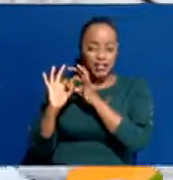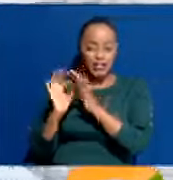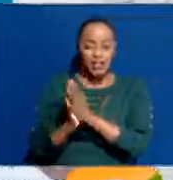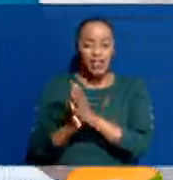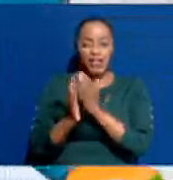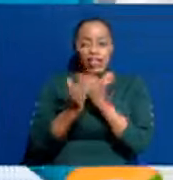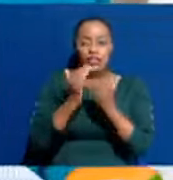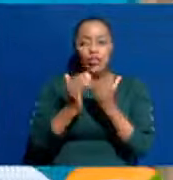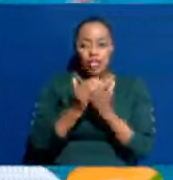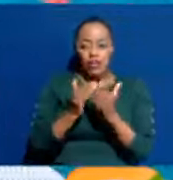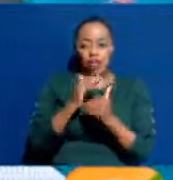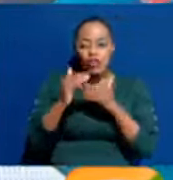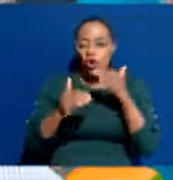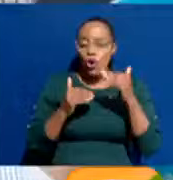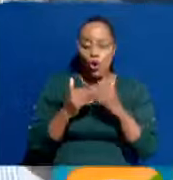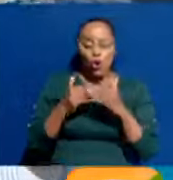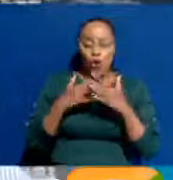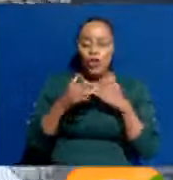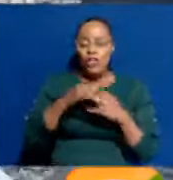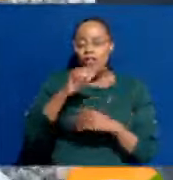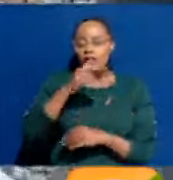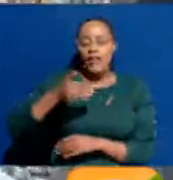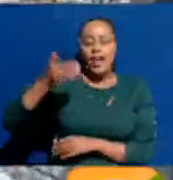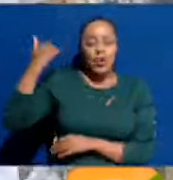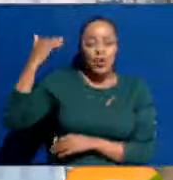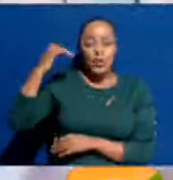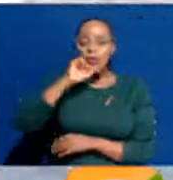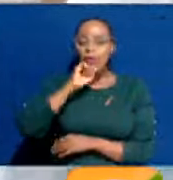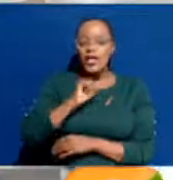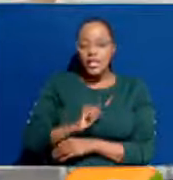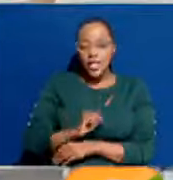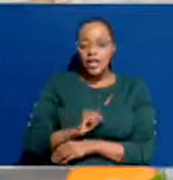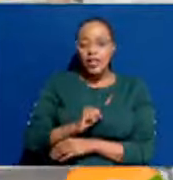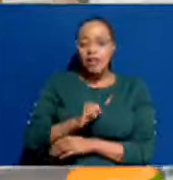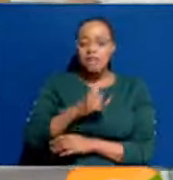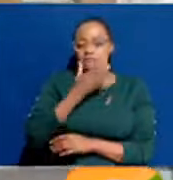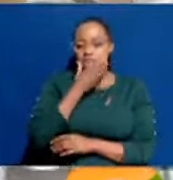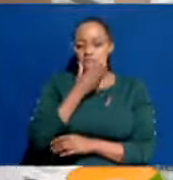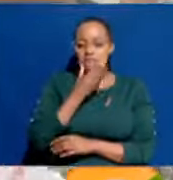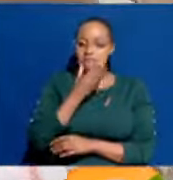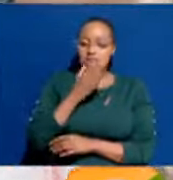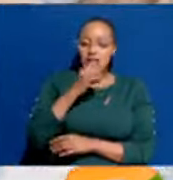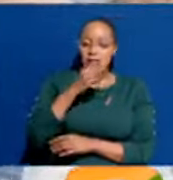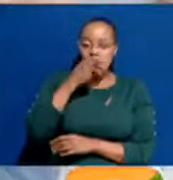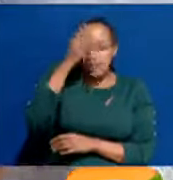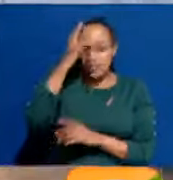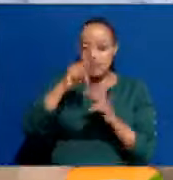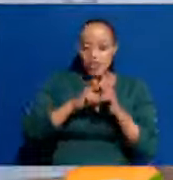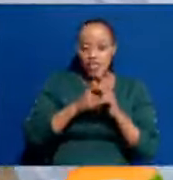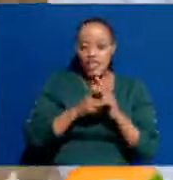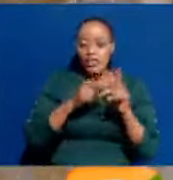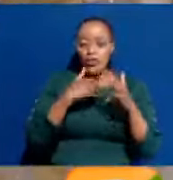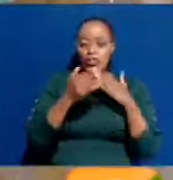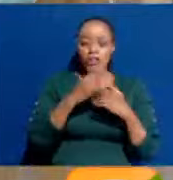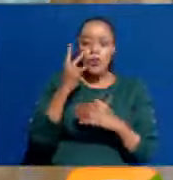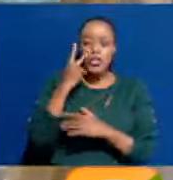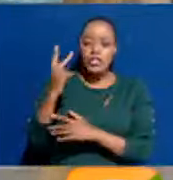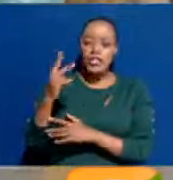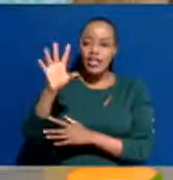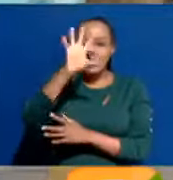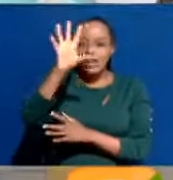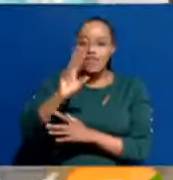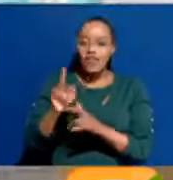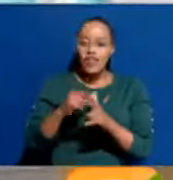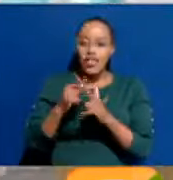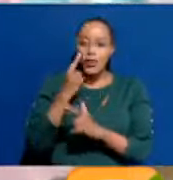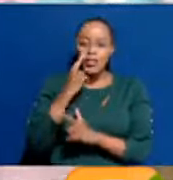kutunza kile ambacho mababu zetu wamekianzisha. Kwa hapa kile ambacho tumekiona na barani Afrika, tuna sites kama